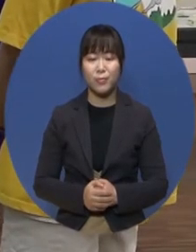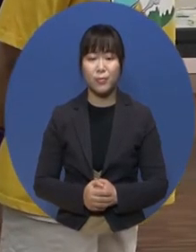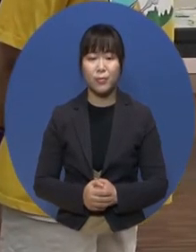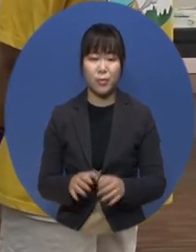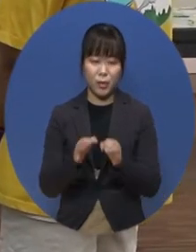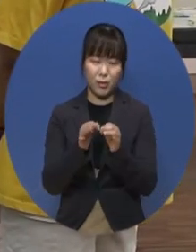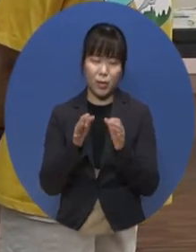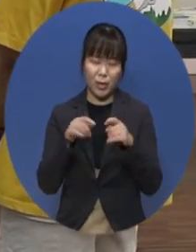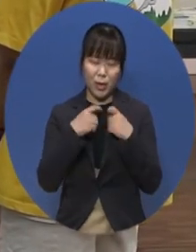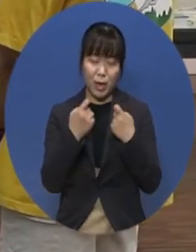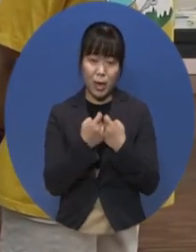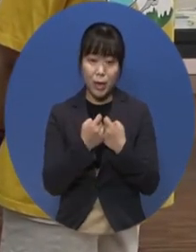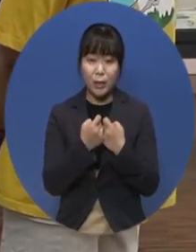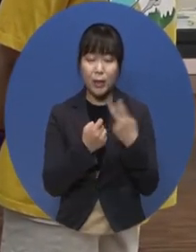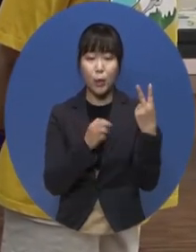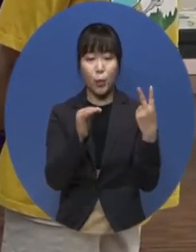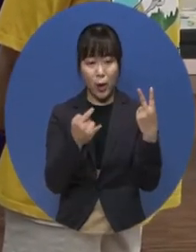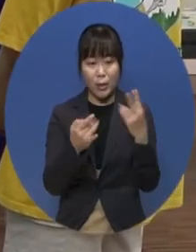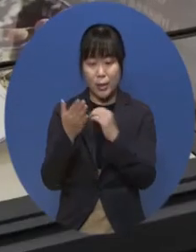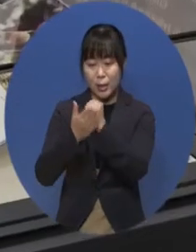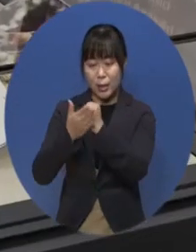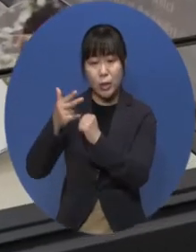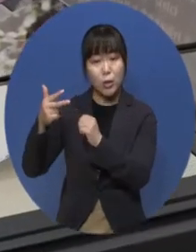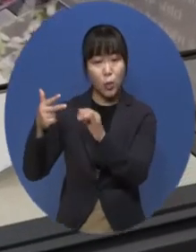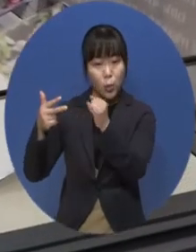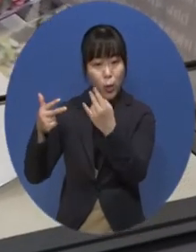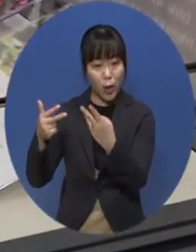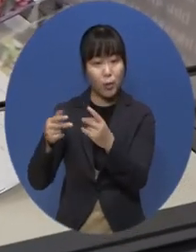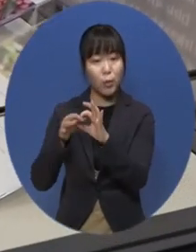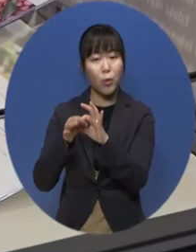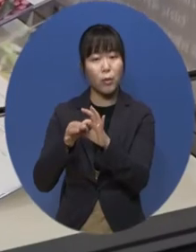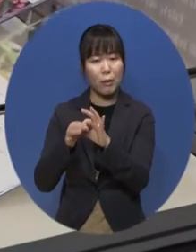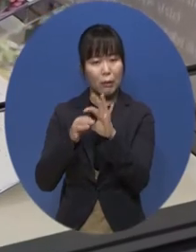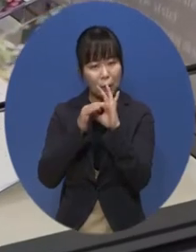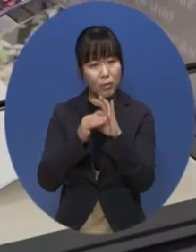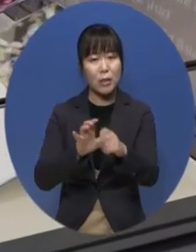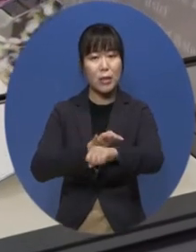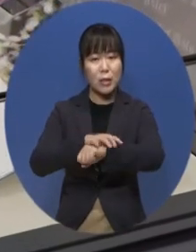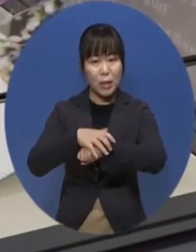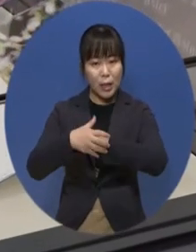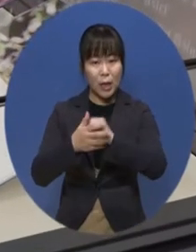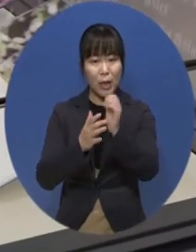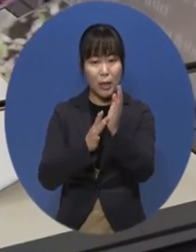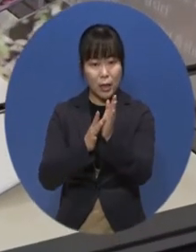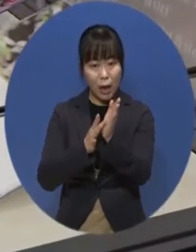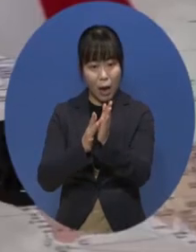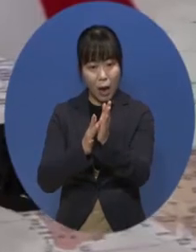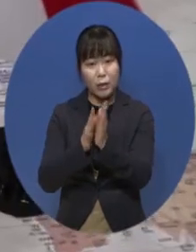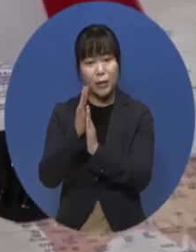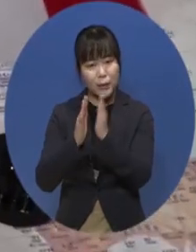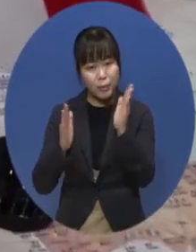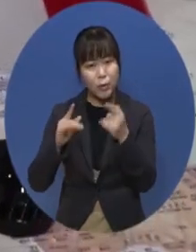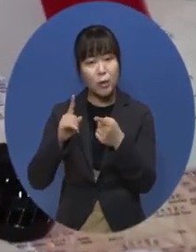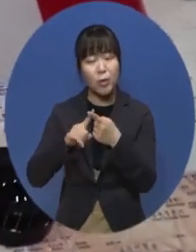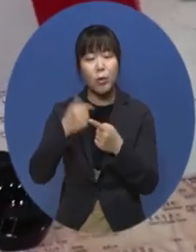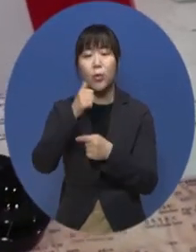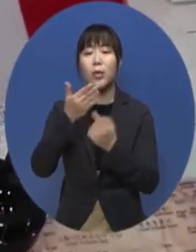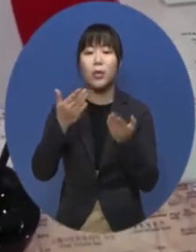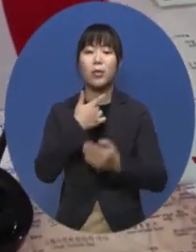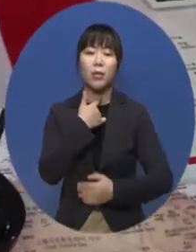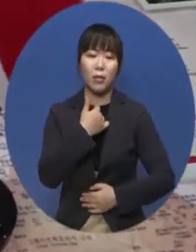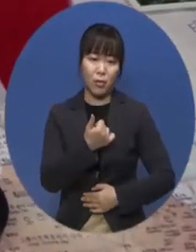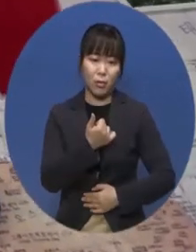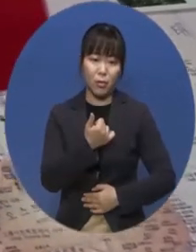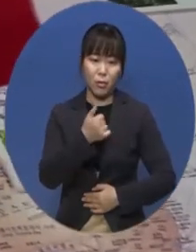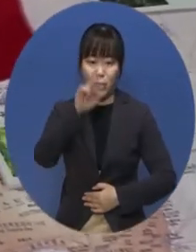약초 개인전 2회, 사진전 7회를 통해 꾸준히 세계 약용식물을 소개해온